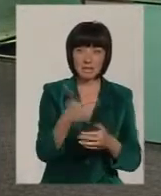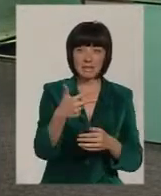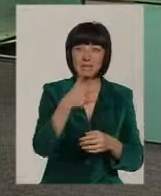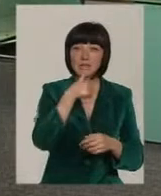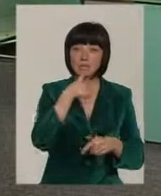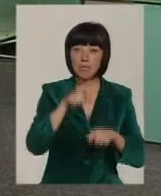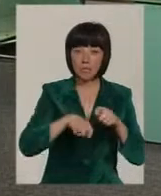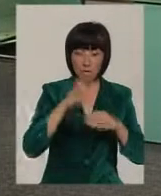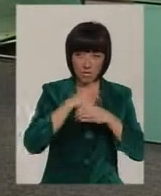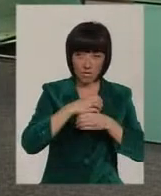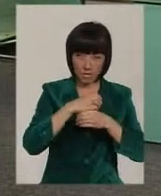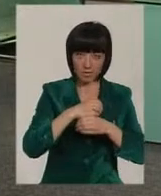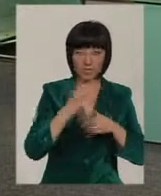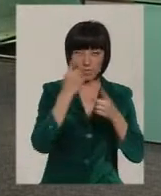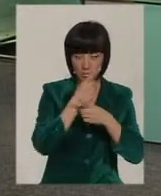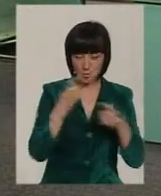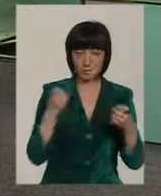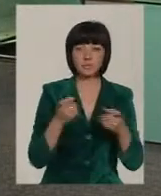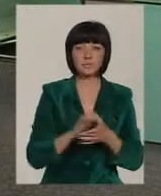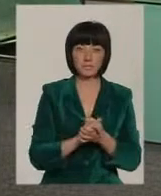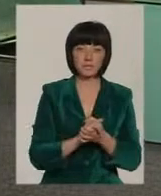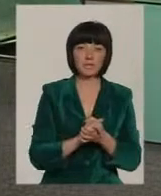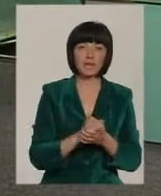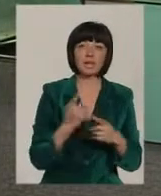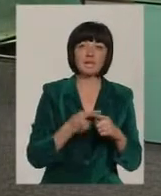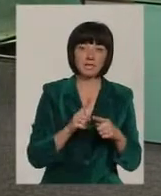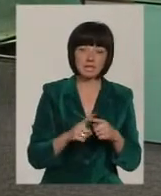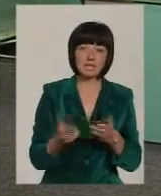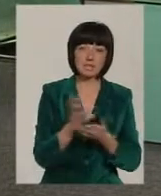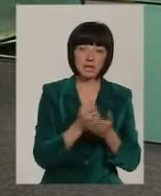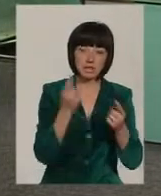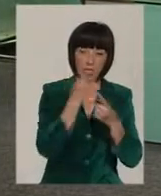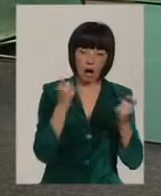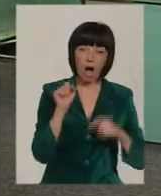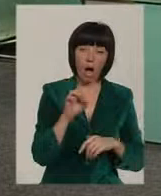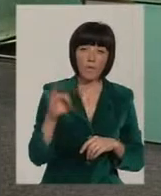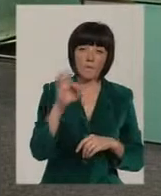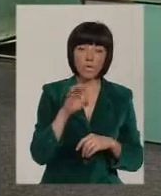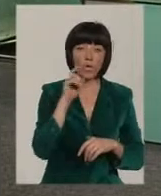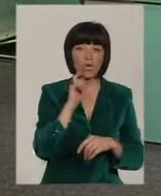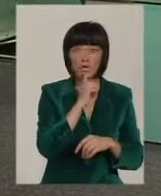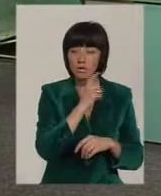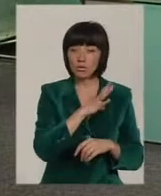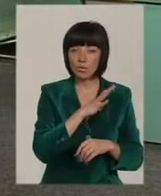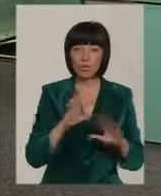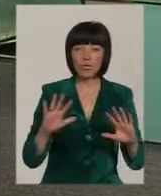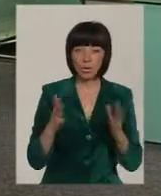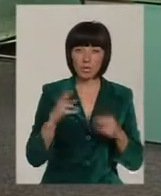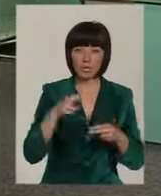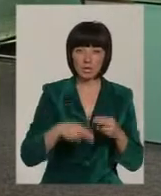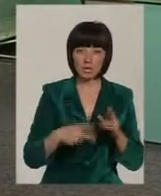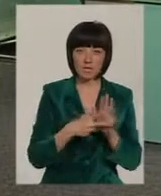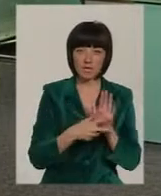проб, і інформацію я за візуальний і за збір інформації. А стосовно Вінниці, був випадок